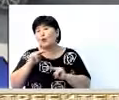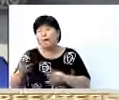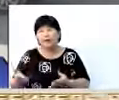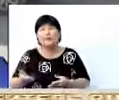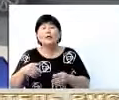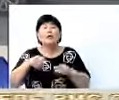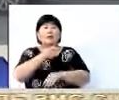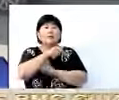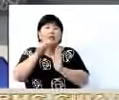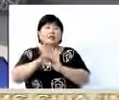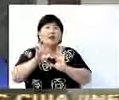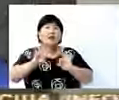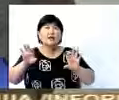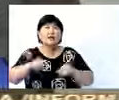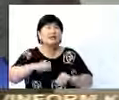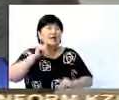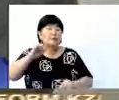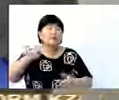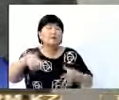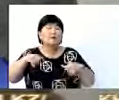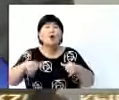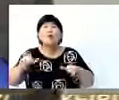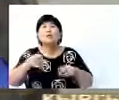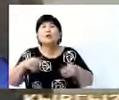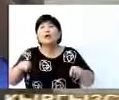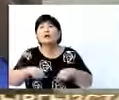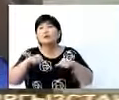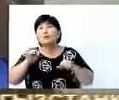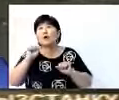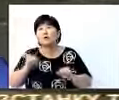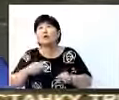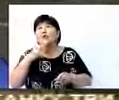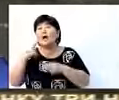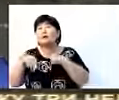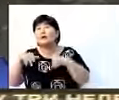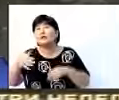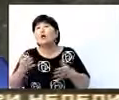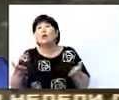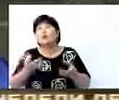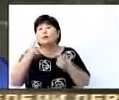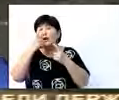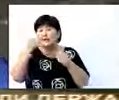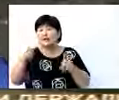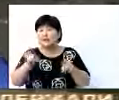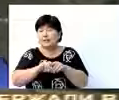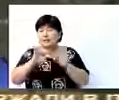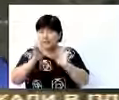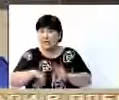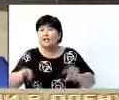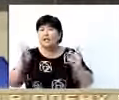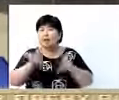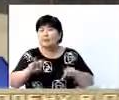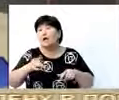рейда мобильная группа разъяснила и подросткам их права, куда в случае нарушения прав они могут обратиться. Любой сигнал, подчеркнуто, детально